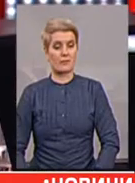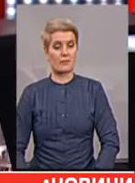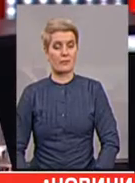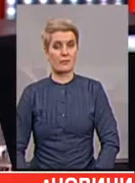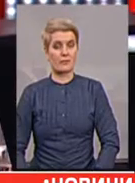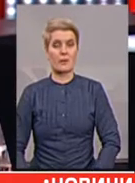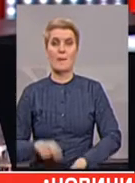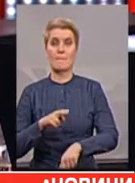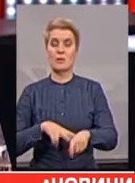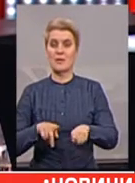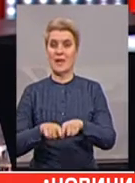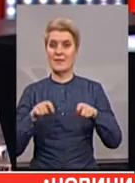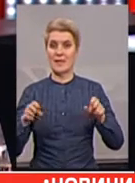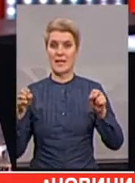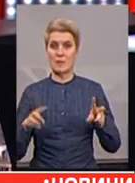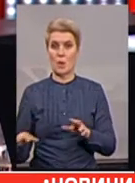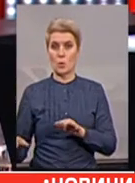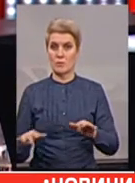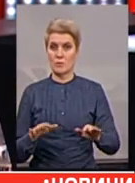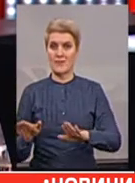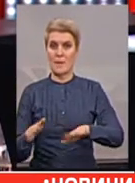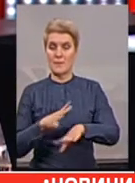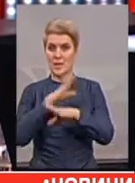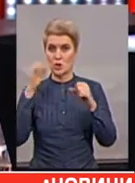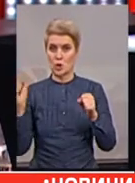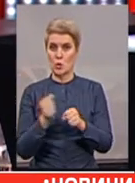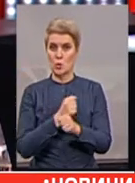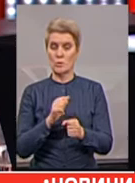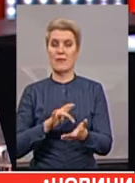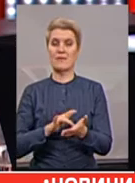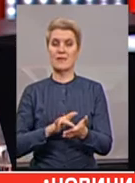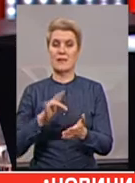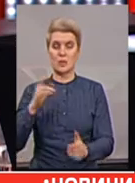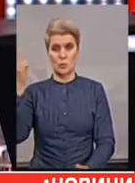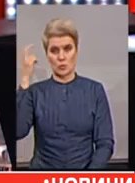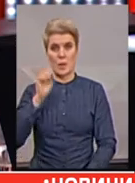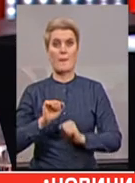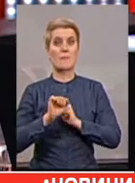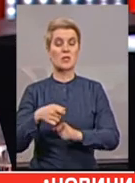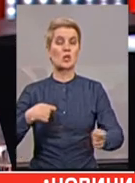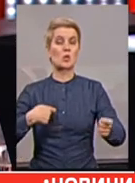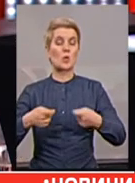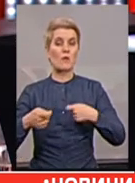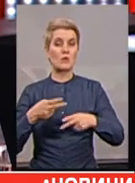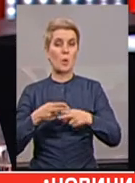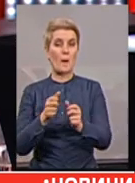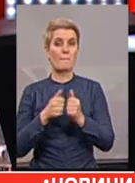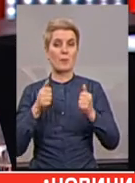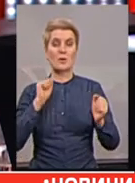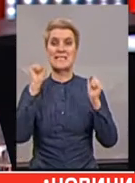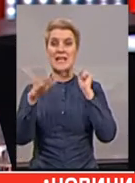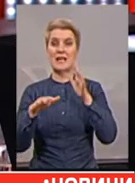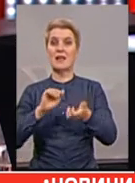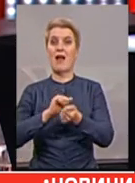проживає. Поліція відкрила кримінальну справу після нічних сутичок в центрі столиці. Прибічники торговельної блокади закидали камінням відділення російського